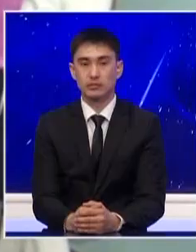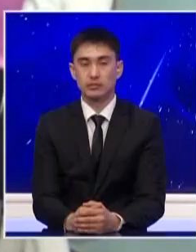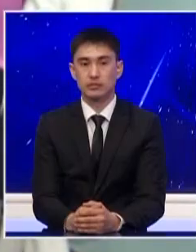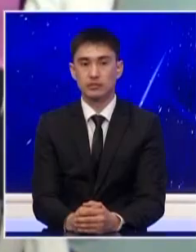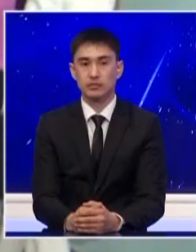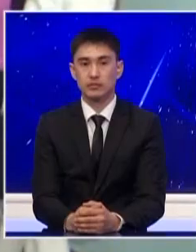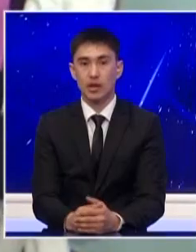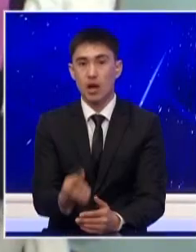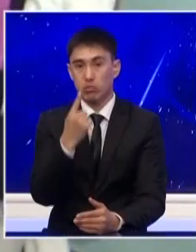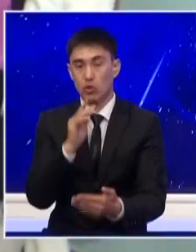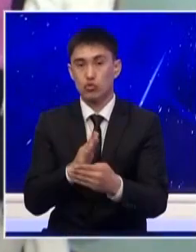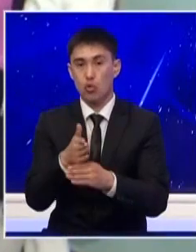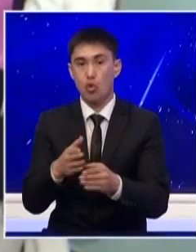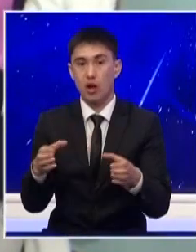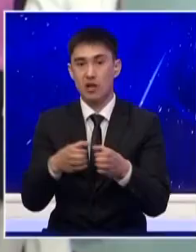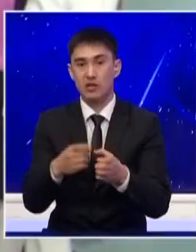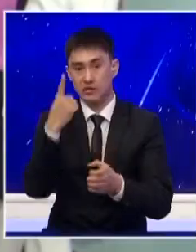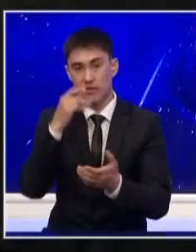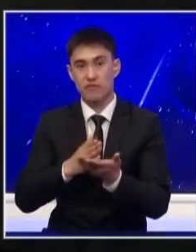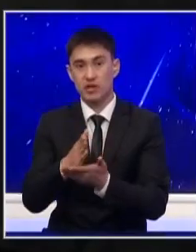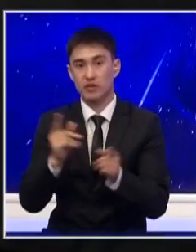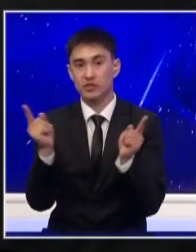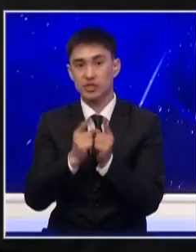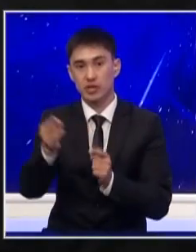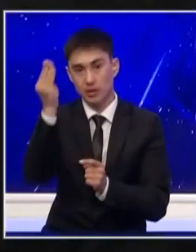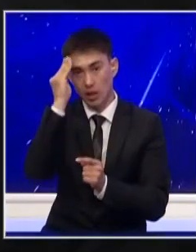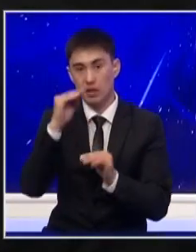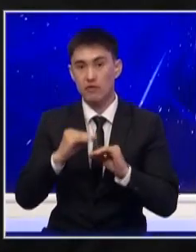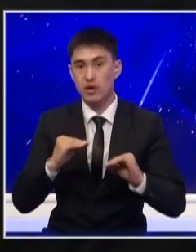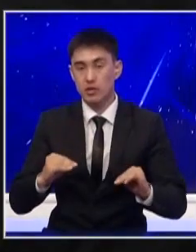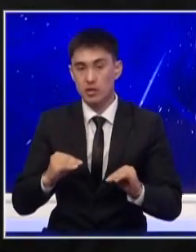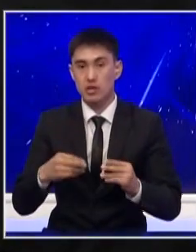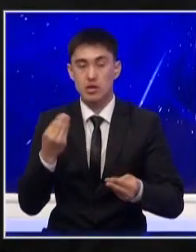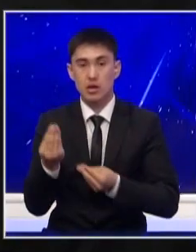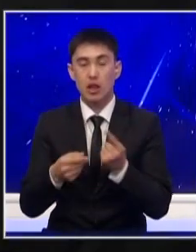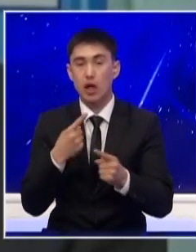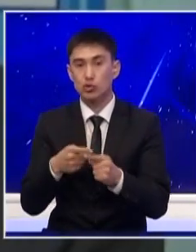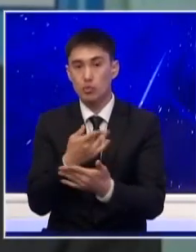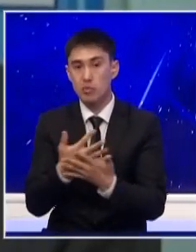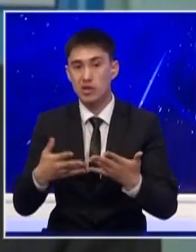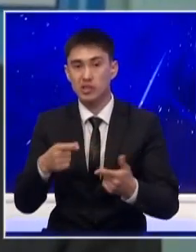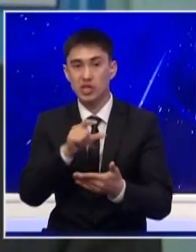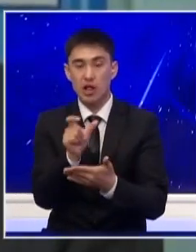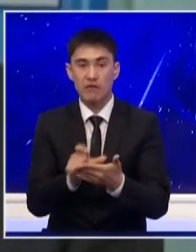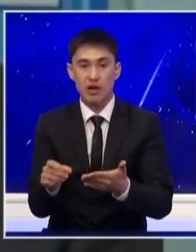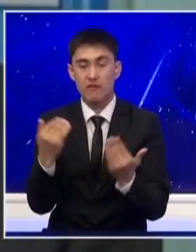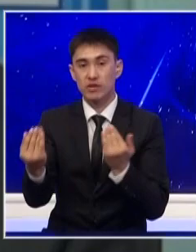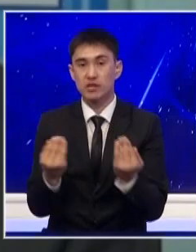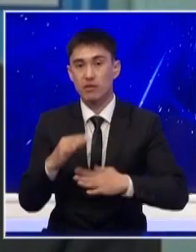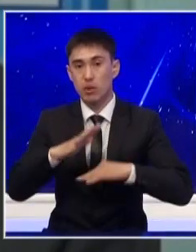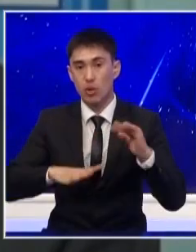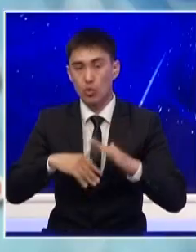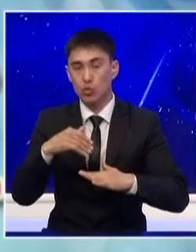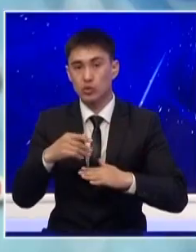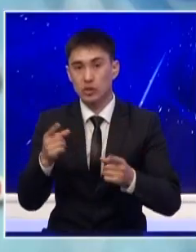С порога школы коллектив Совета ветеранов встречают самые талантливые учащиеся. Игра на инструментах, стихотворение, выставка прикладного